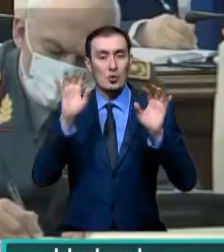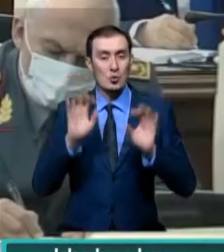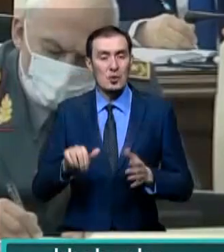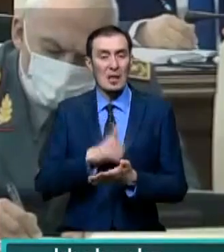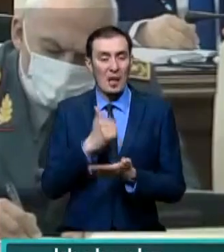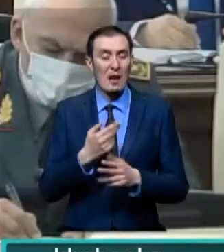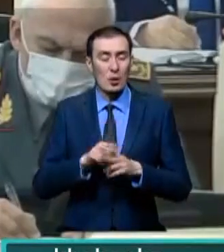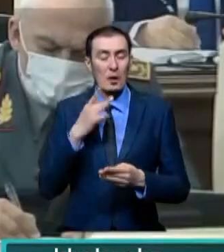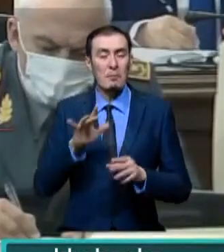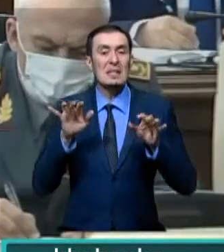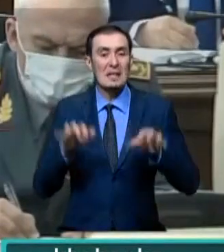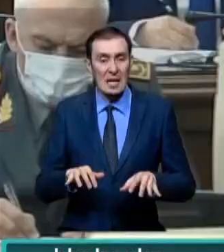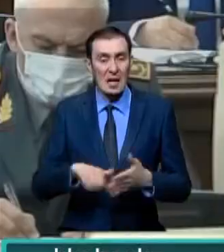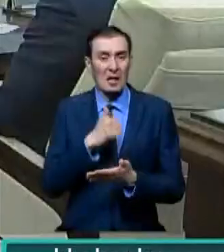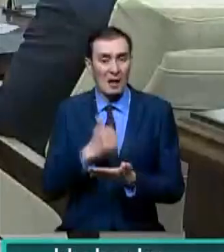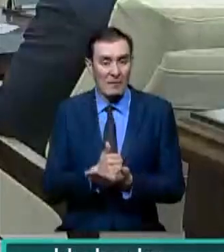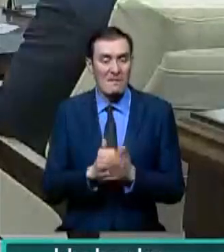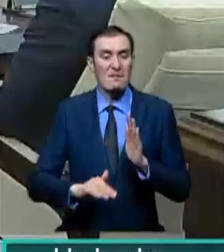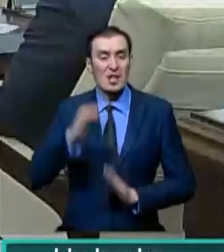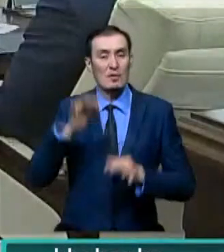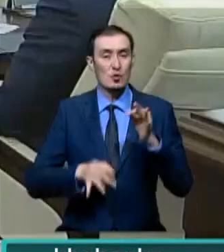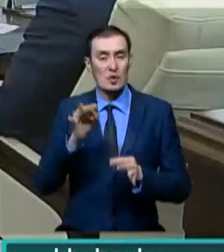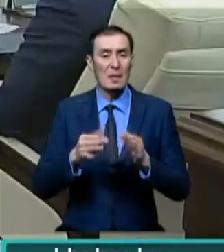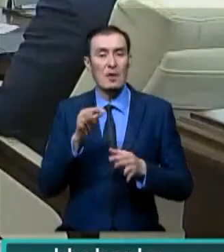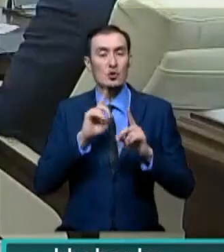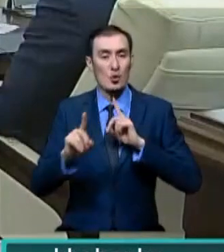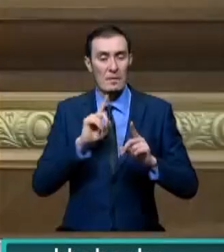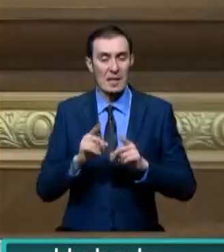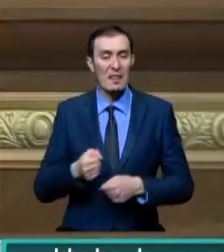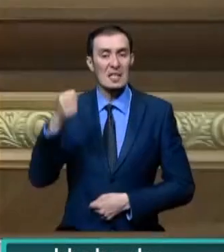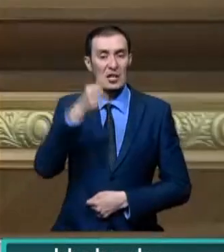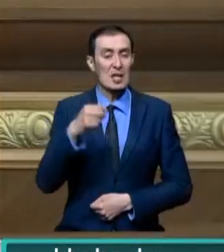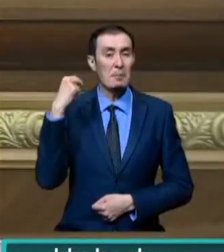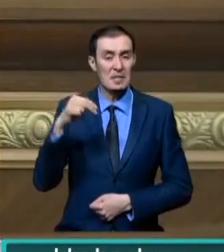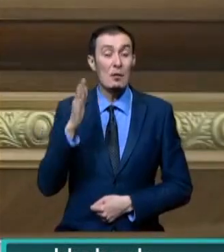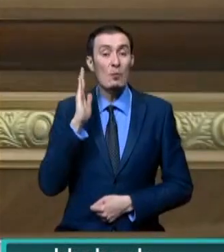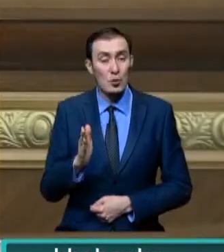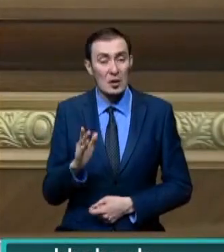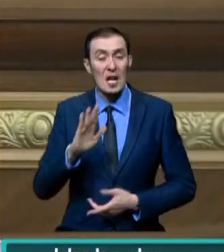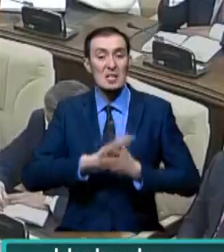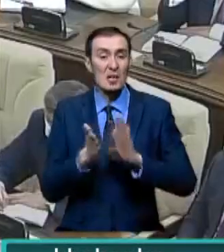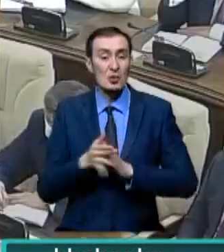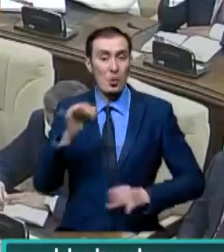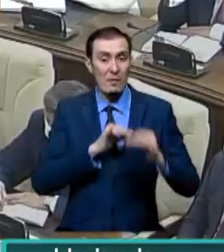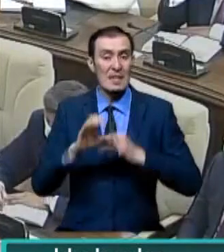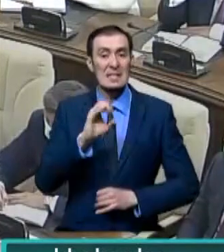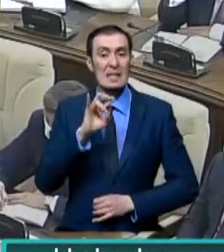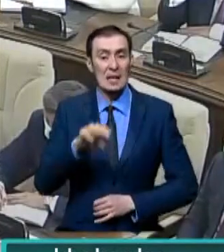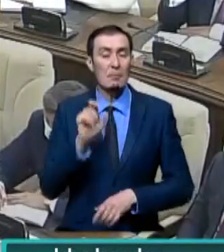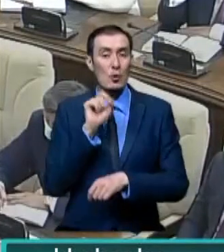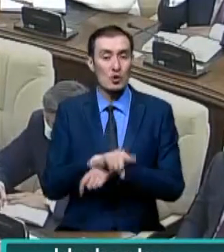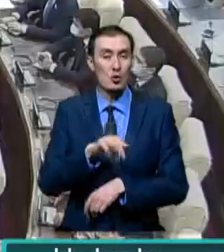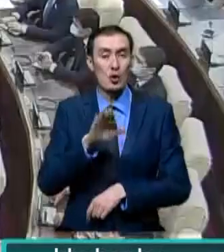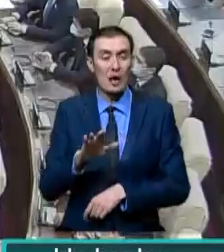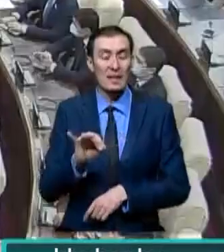главы которого, как и председателя главы Высшего судебного совета, назначаемого президентом, будет согласовывать Сенат. Поручил